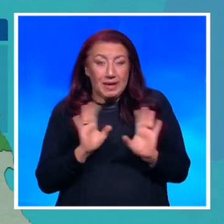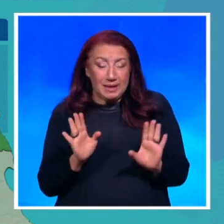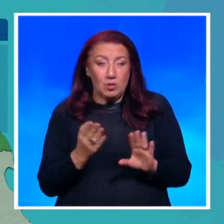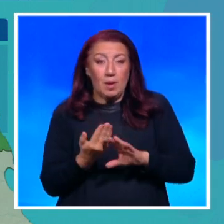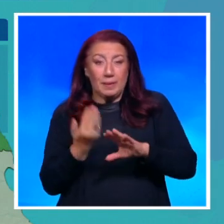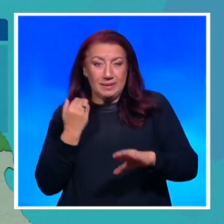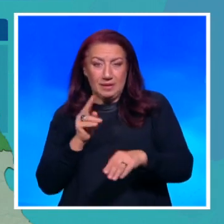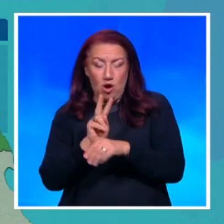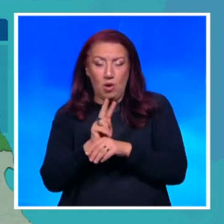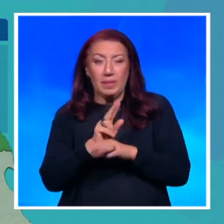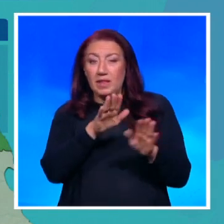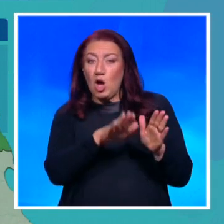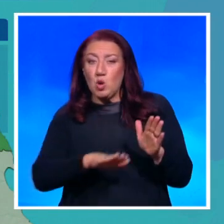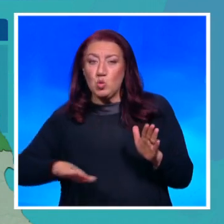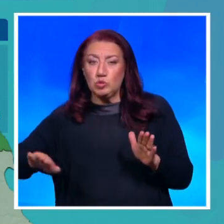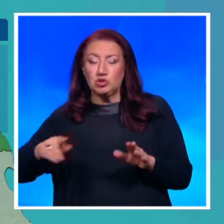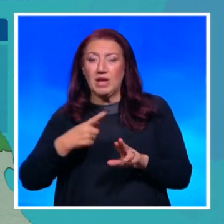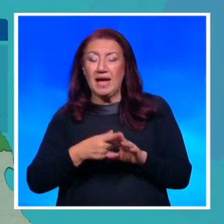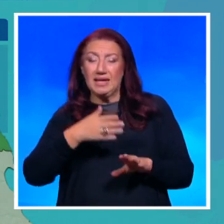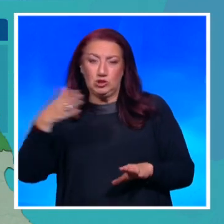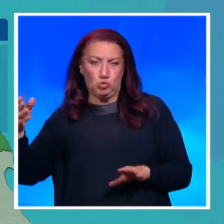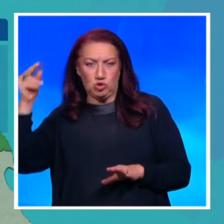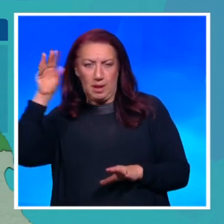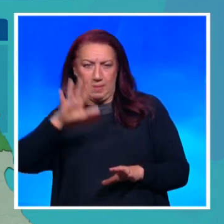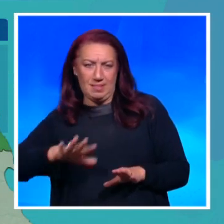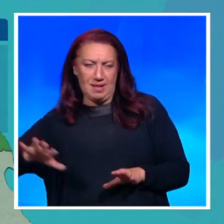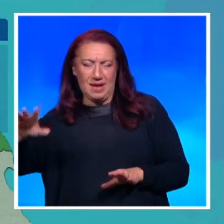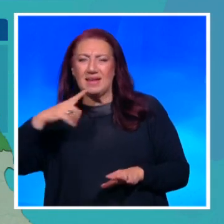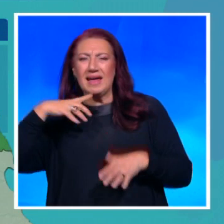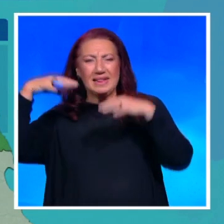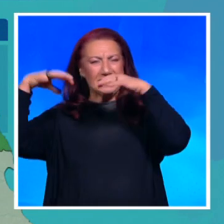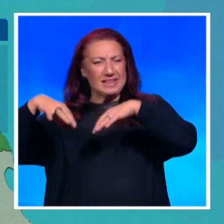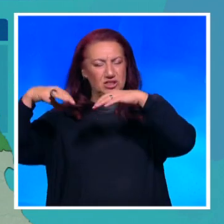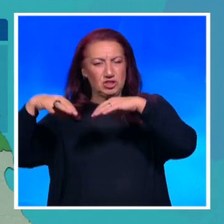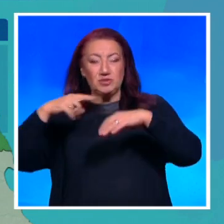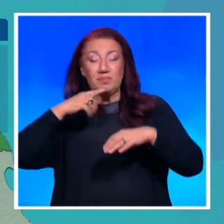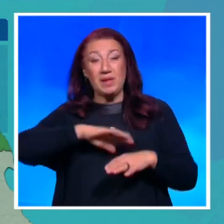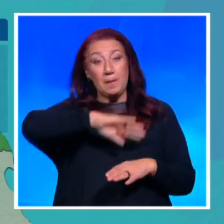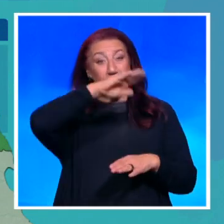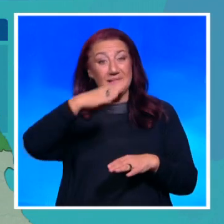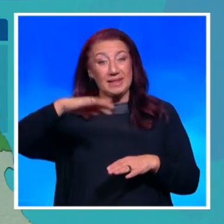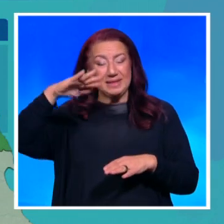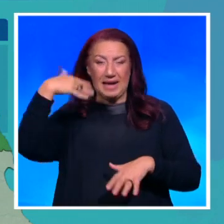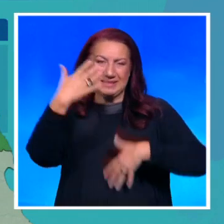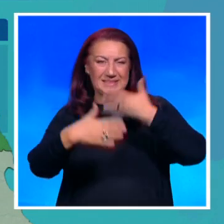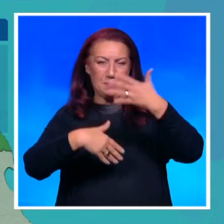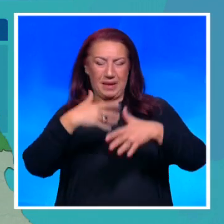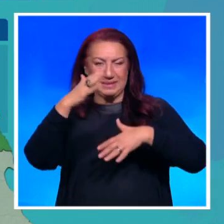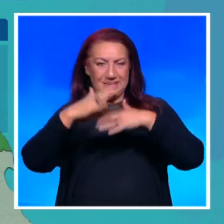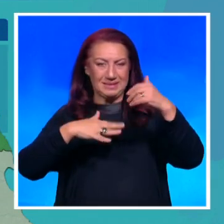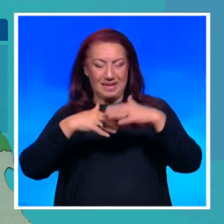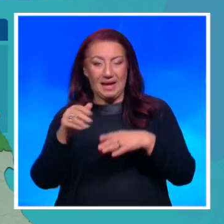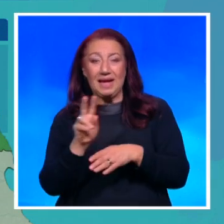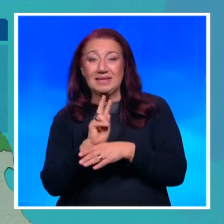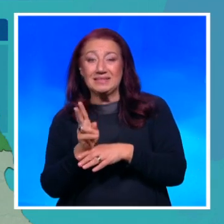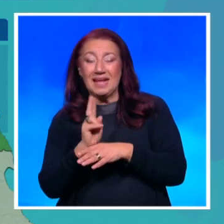ще има в Южна и в Източна България. Ще вали предимно дъжд, а по високите полета дъжд и сняг. След обед сняг ще завали